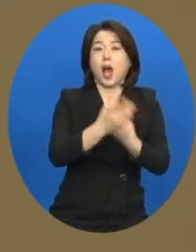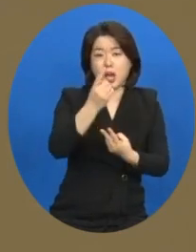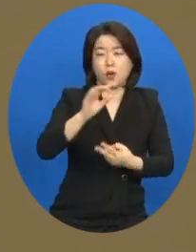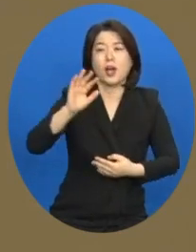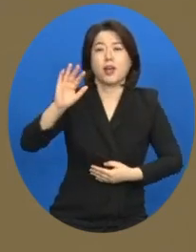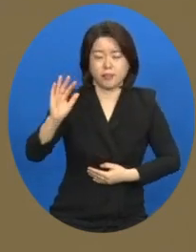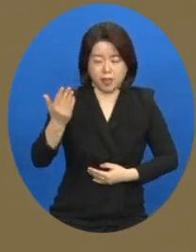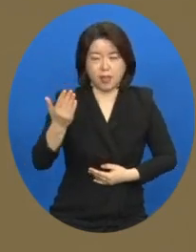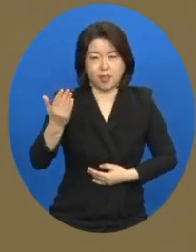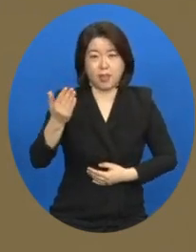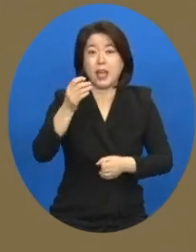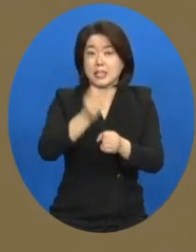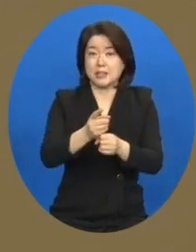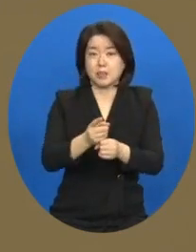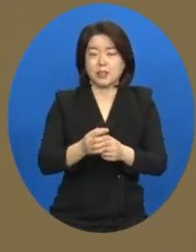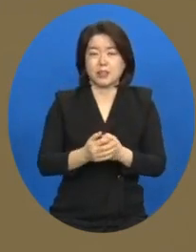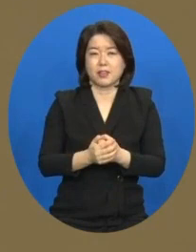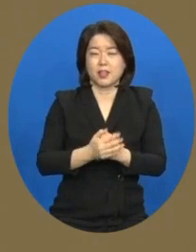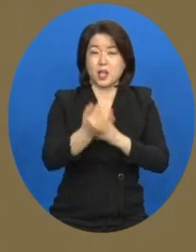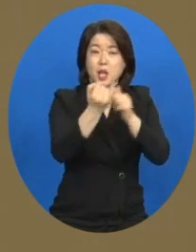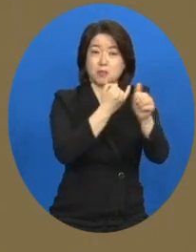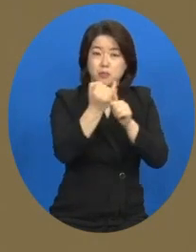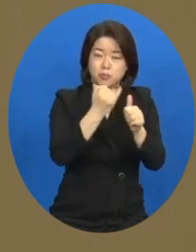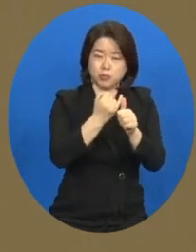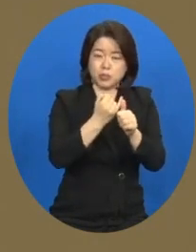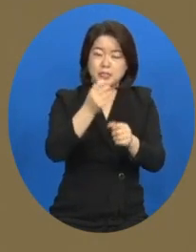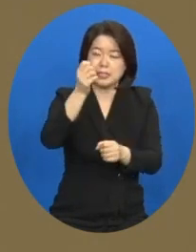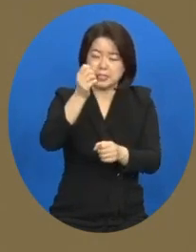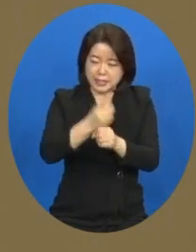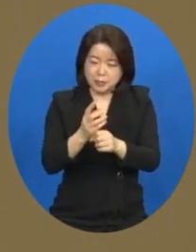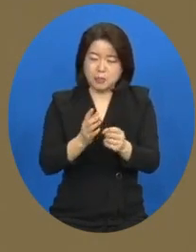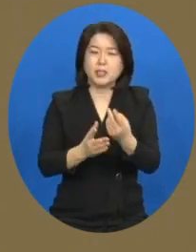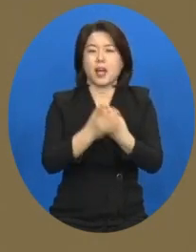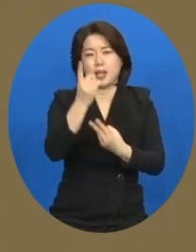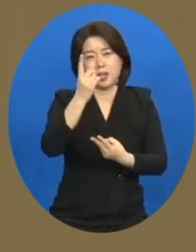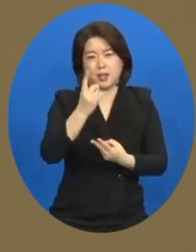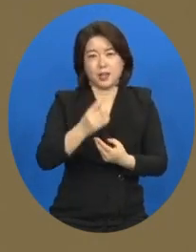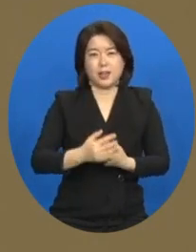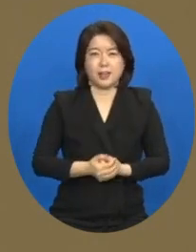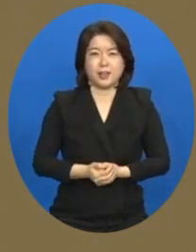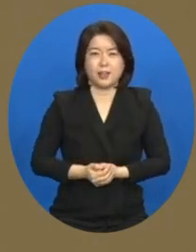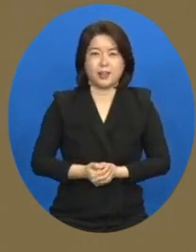된 거예요, 이미. 부부는 이미 하나 된 거예요.